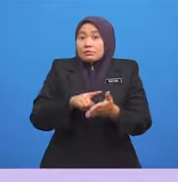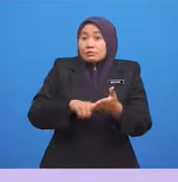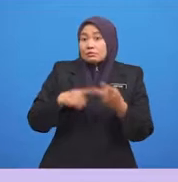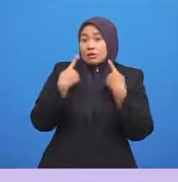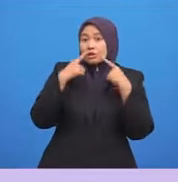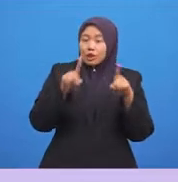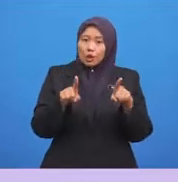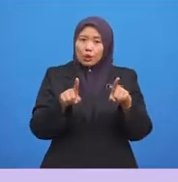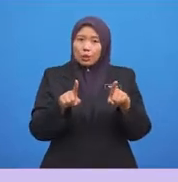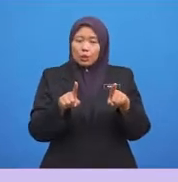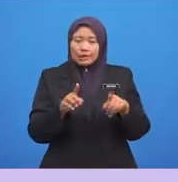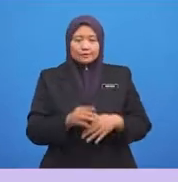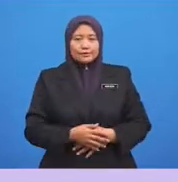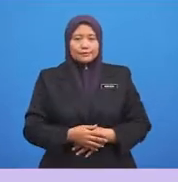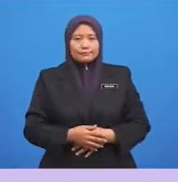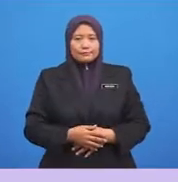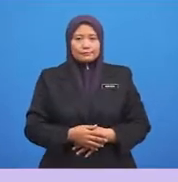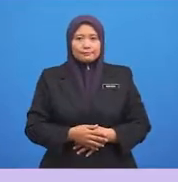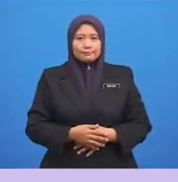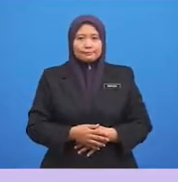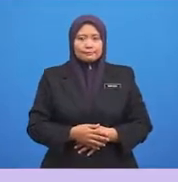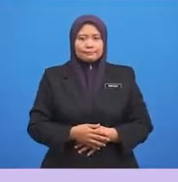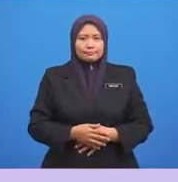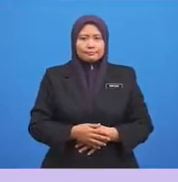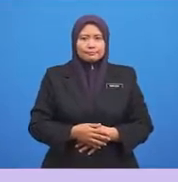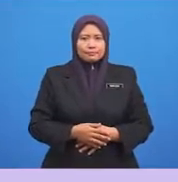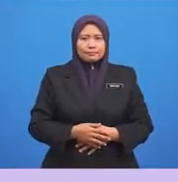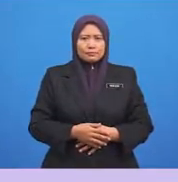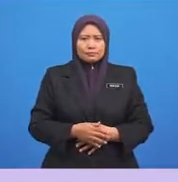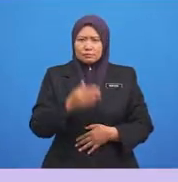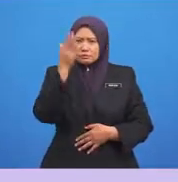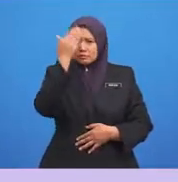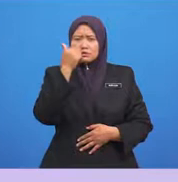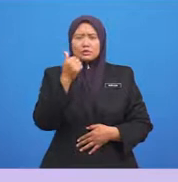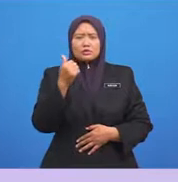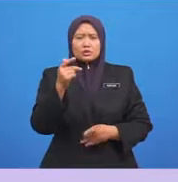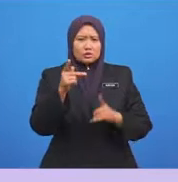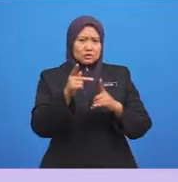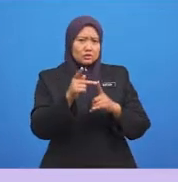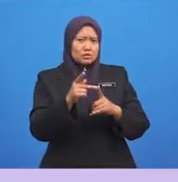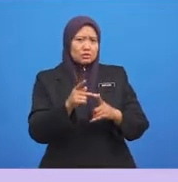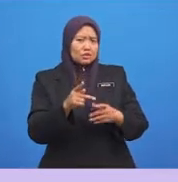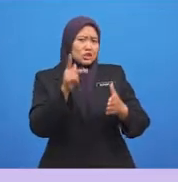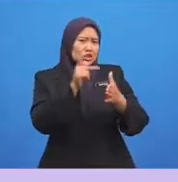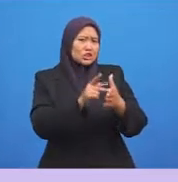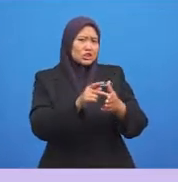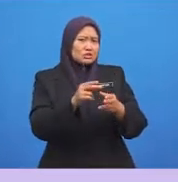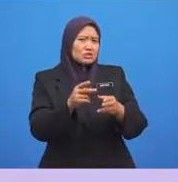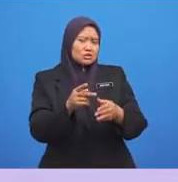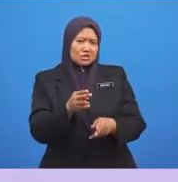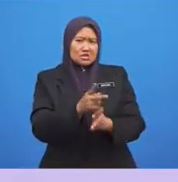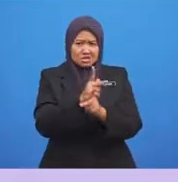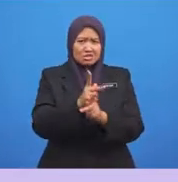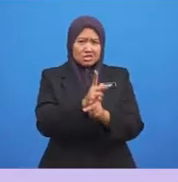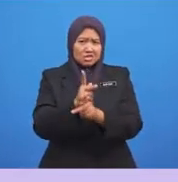yang paling sesuai? Kenapa kena berhati-hati apabila bergurau dengan Salih?